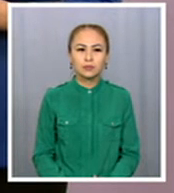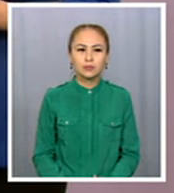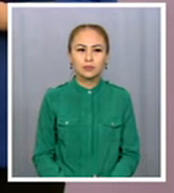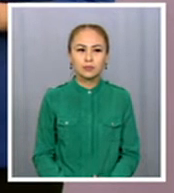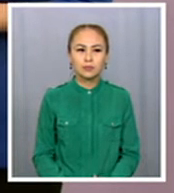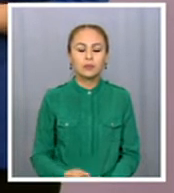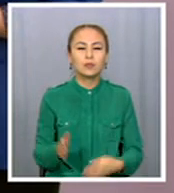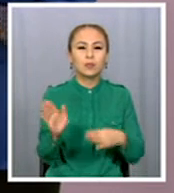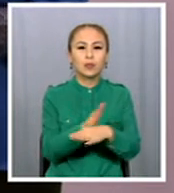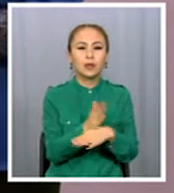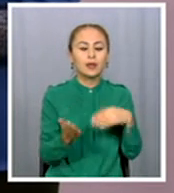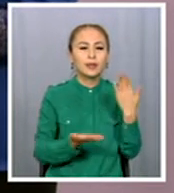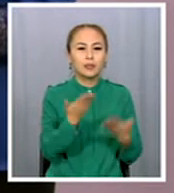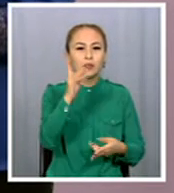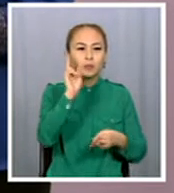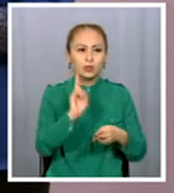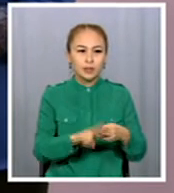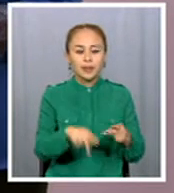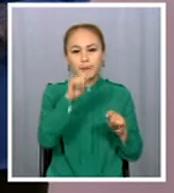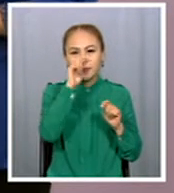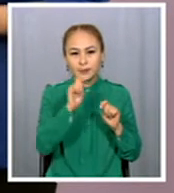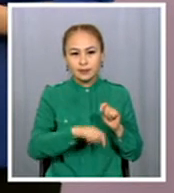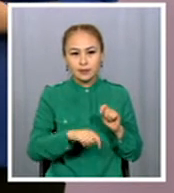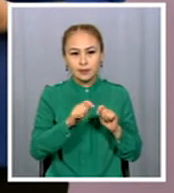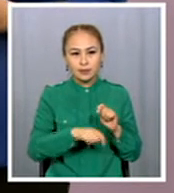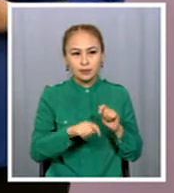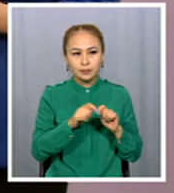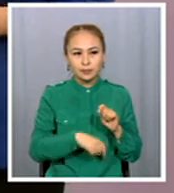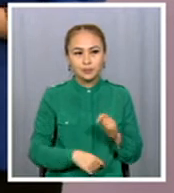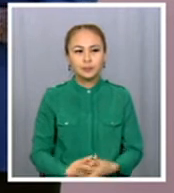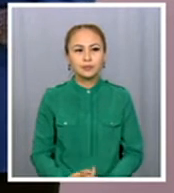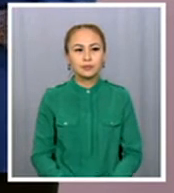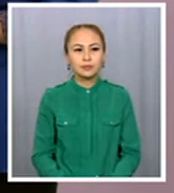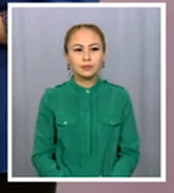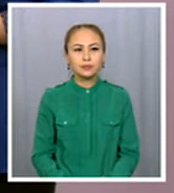Буынға бөліп болсаңдар, тексерейік.